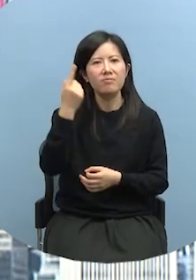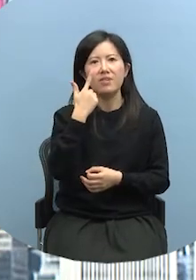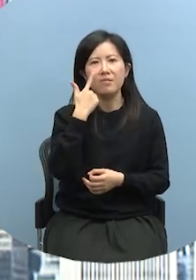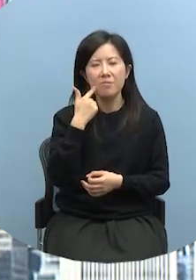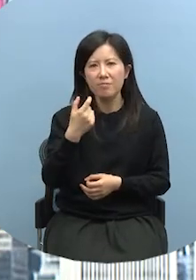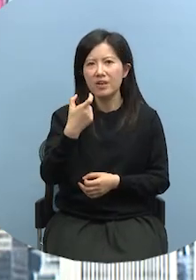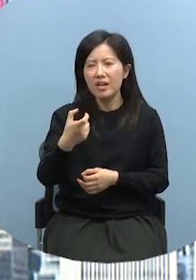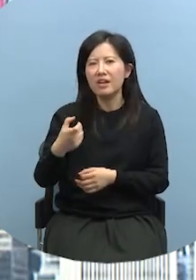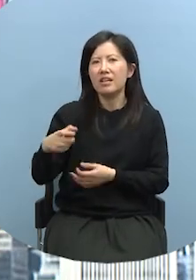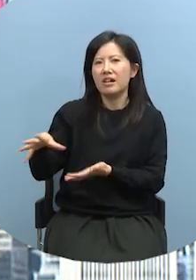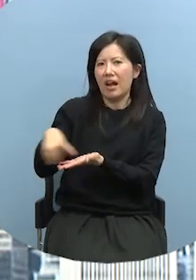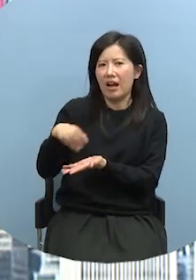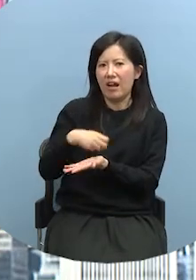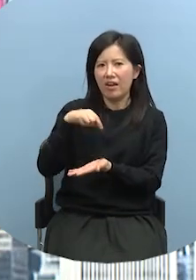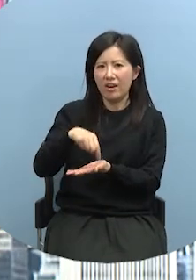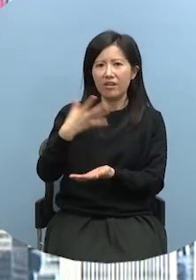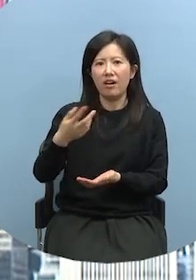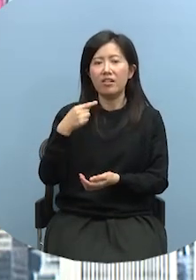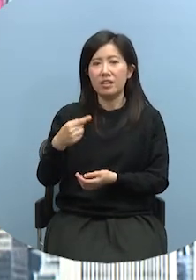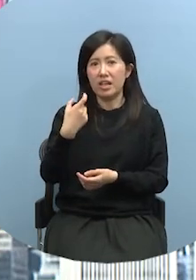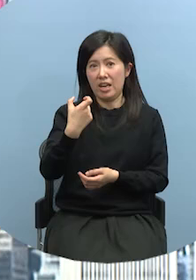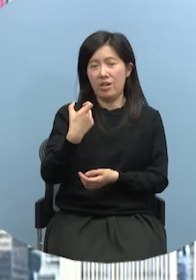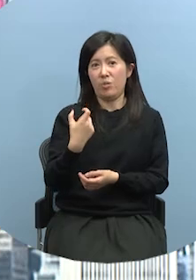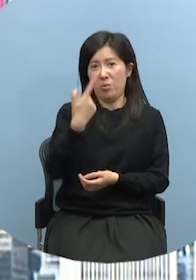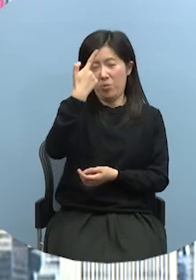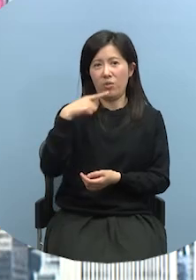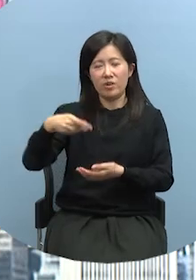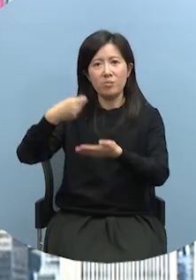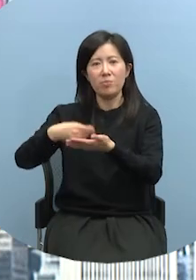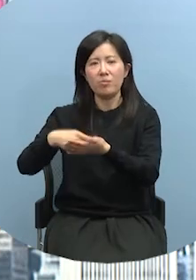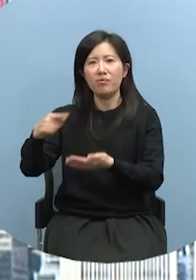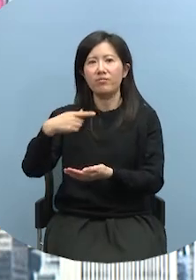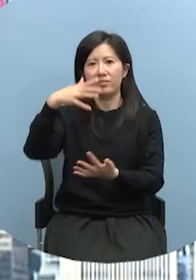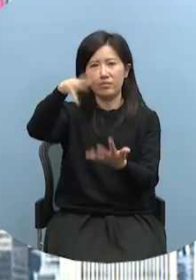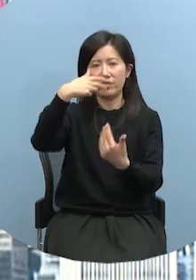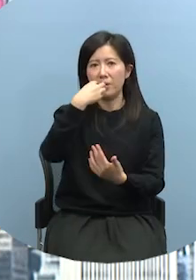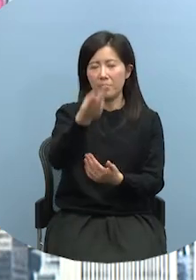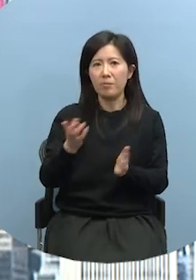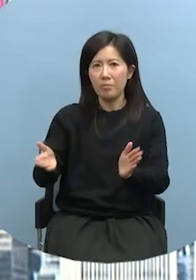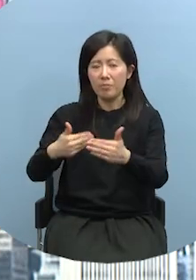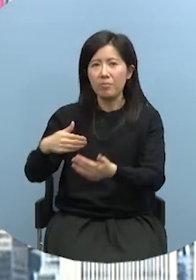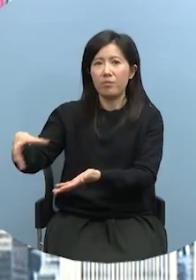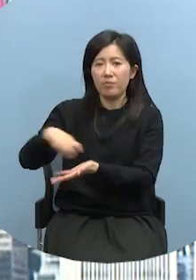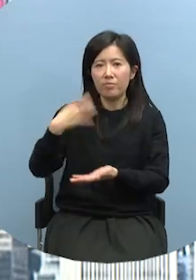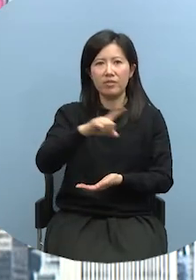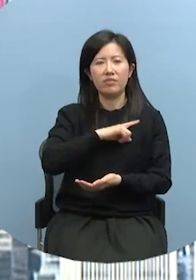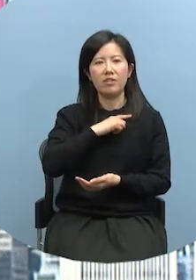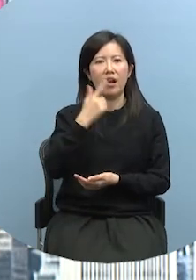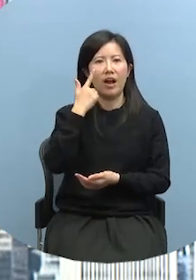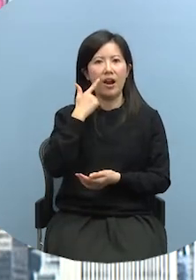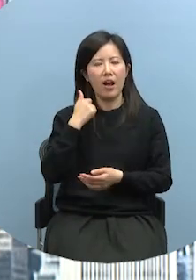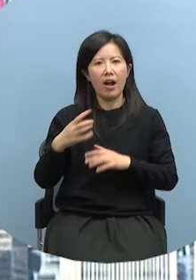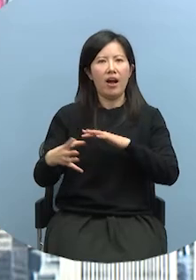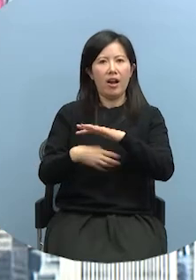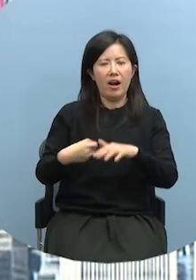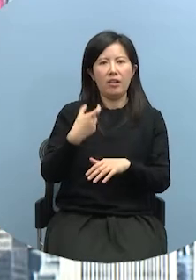人。他們透過呢就是用一些很高的價錢呢去買一些所謂的探監包，從而自己中飽私囊。在